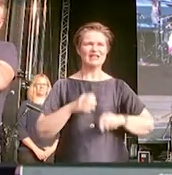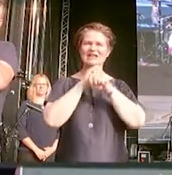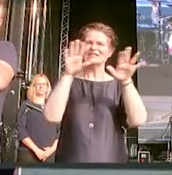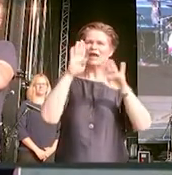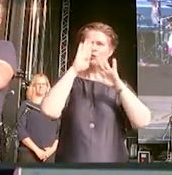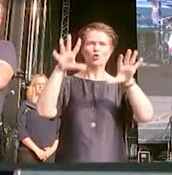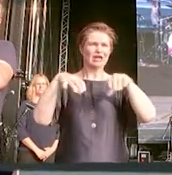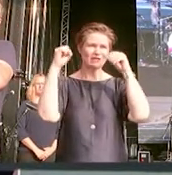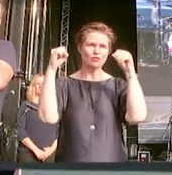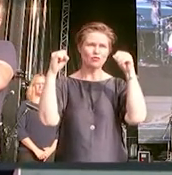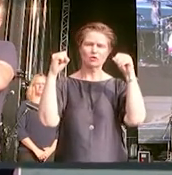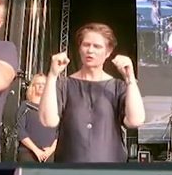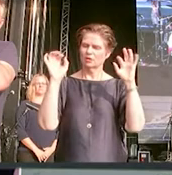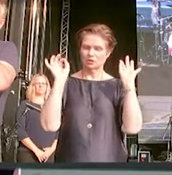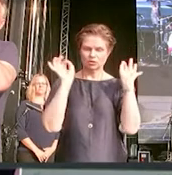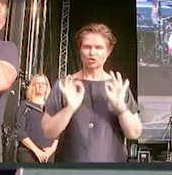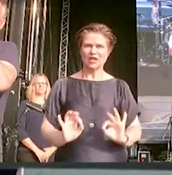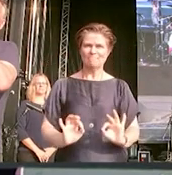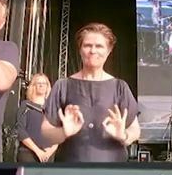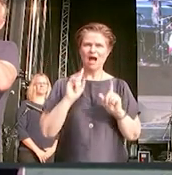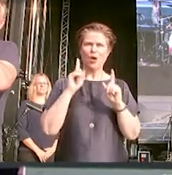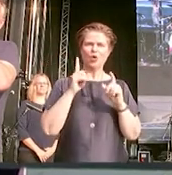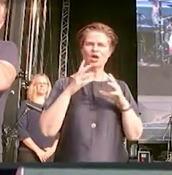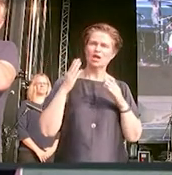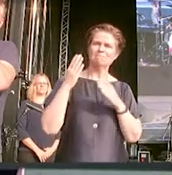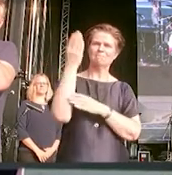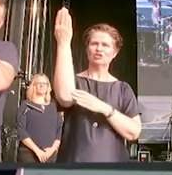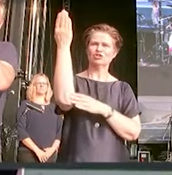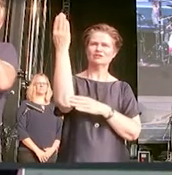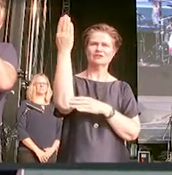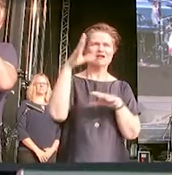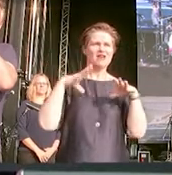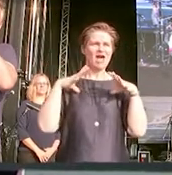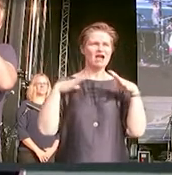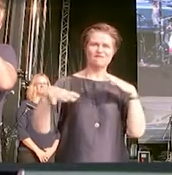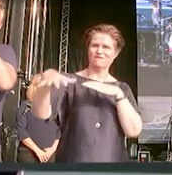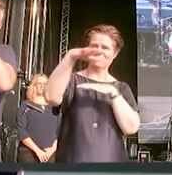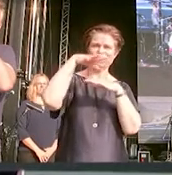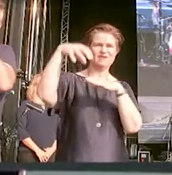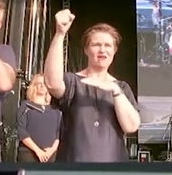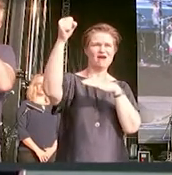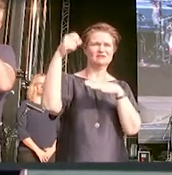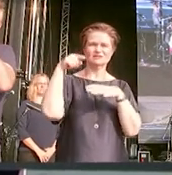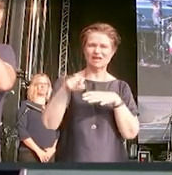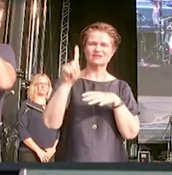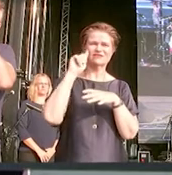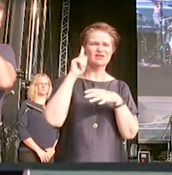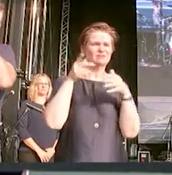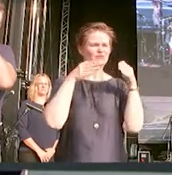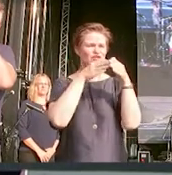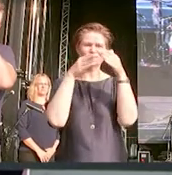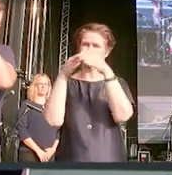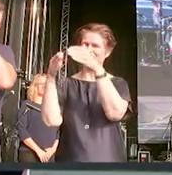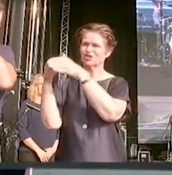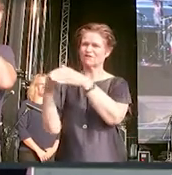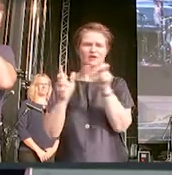bleibt eine Katastrophe, auch wenn Mission Lifeline jetzt wieder im Einsatz ist. Mehrere Rettungsschiffe waren oder sind